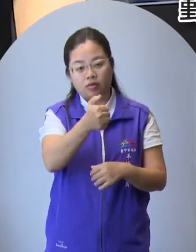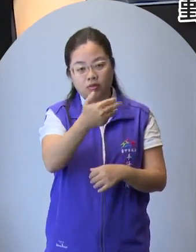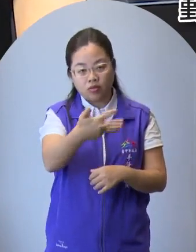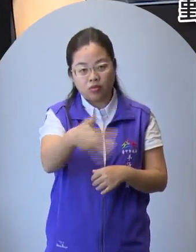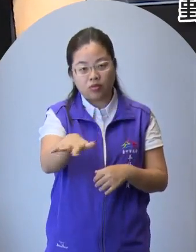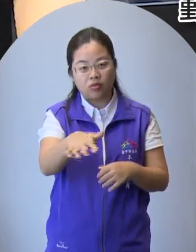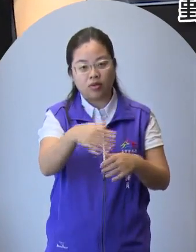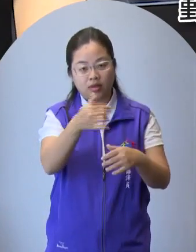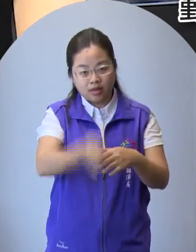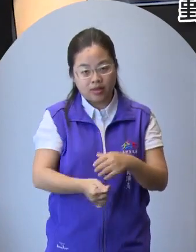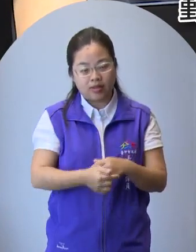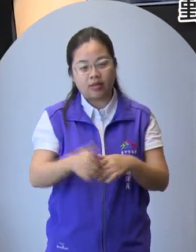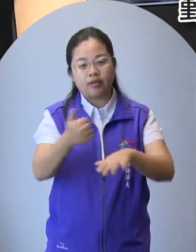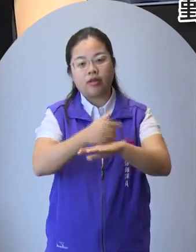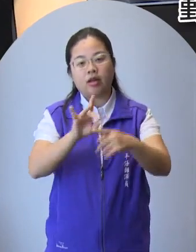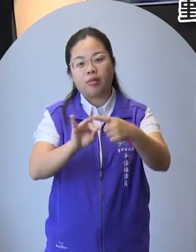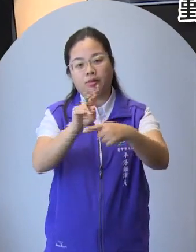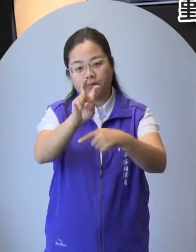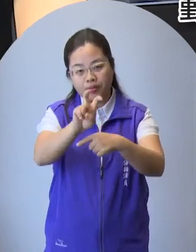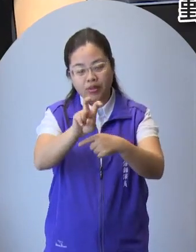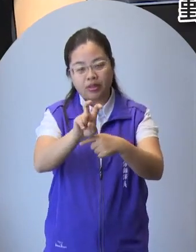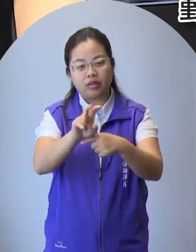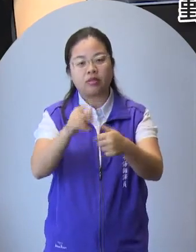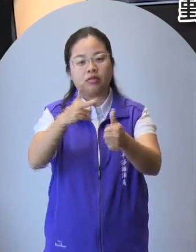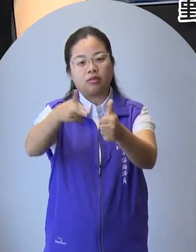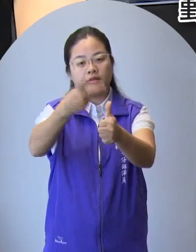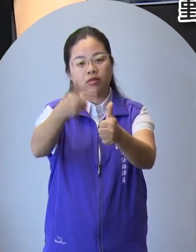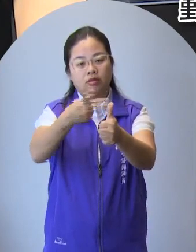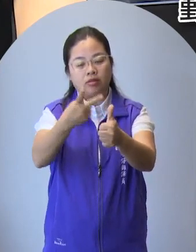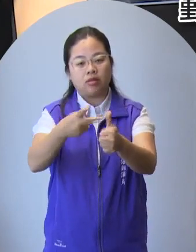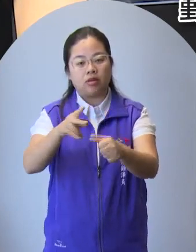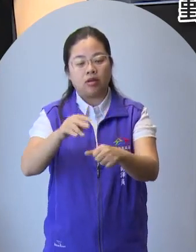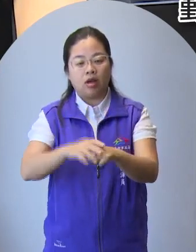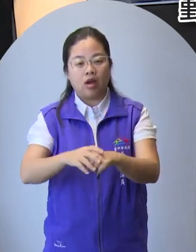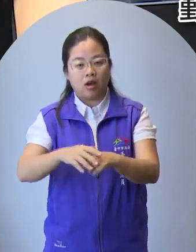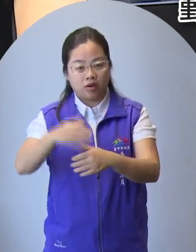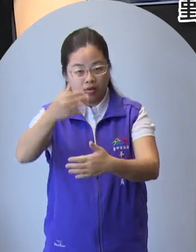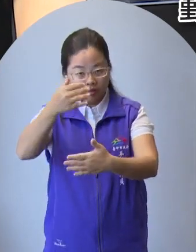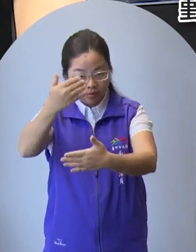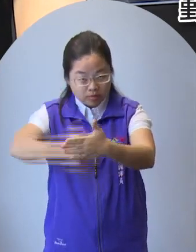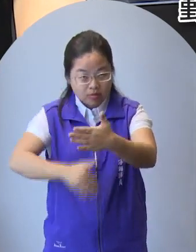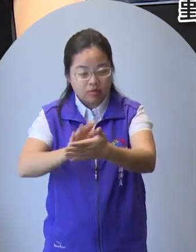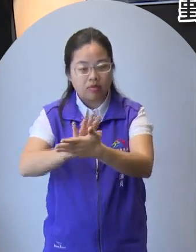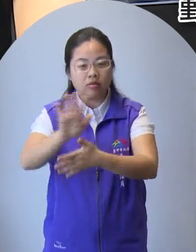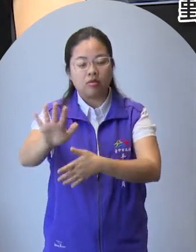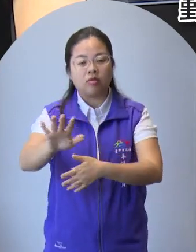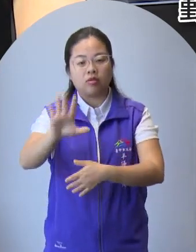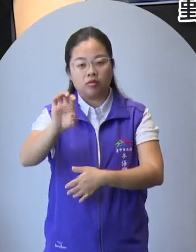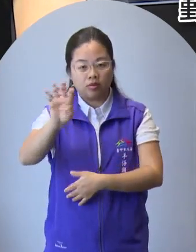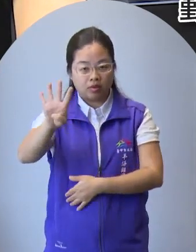355.06亿元，占20%，居第二位；税入税出差短为